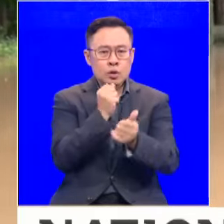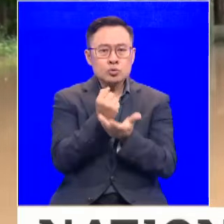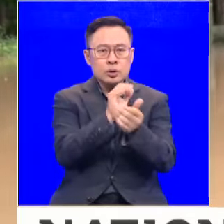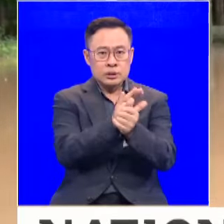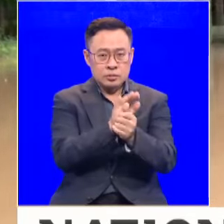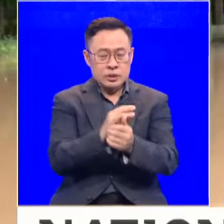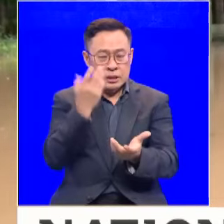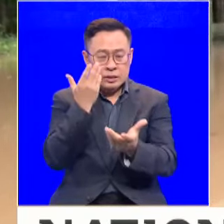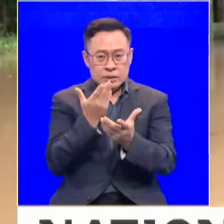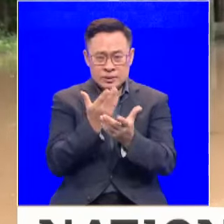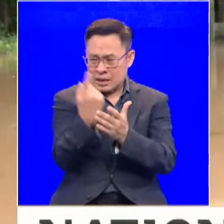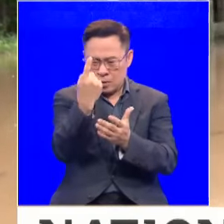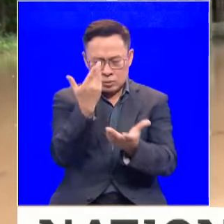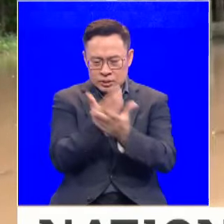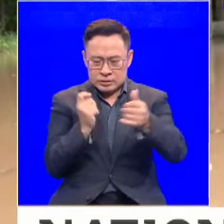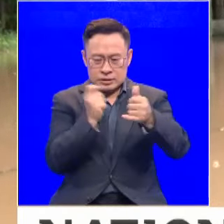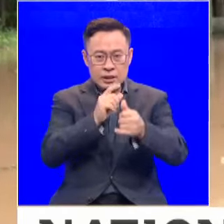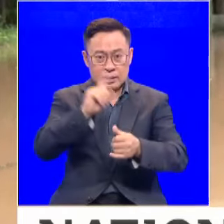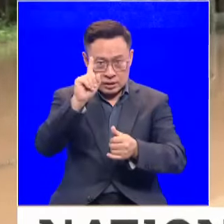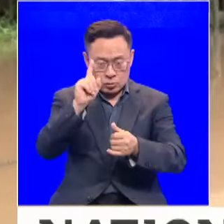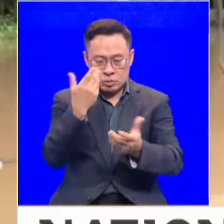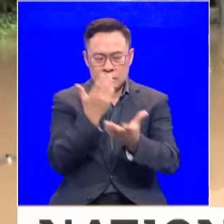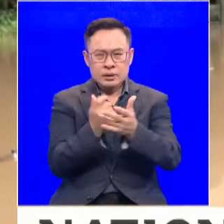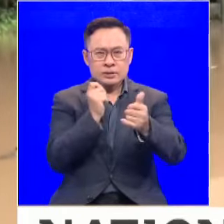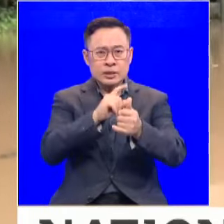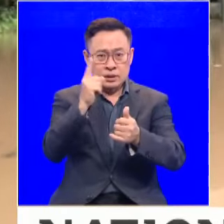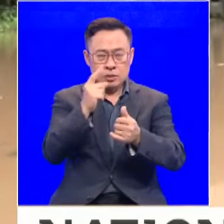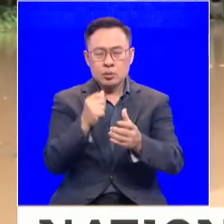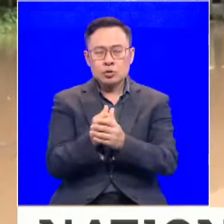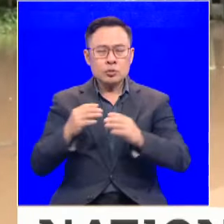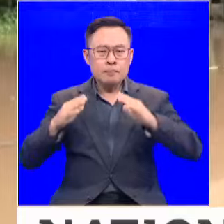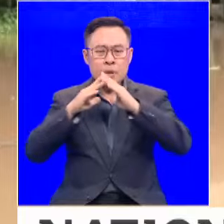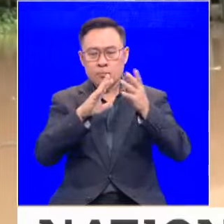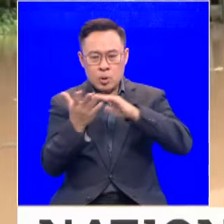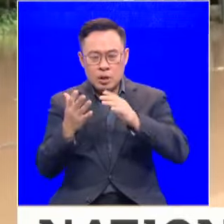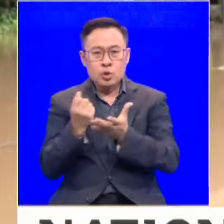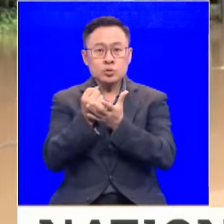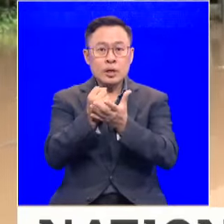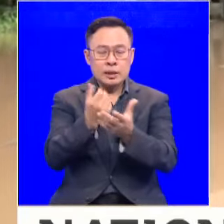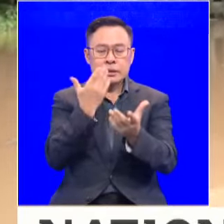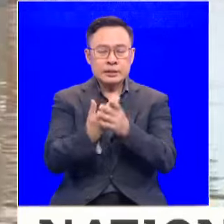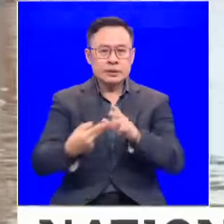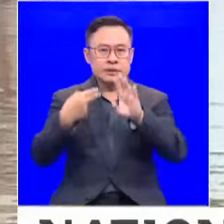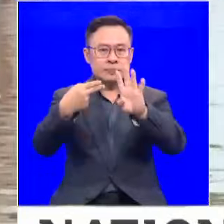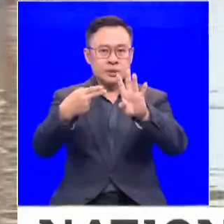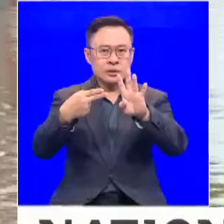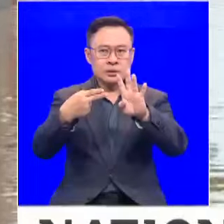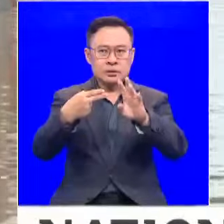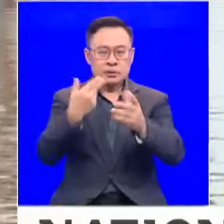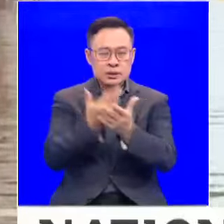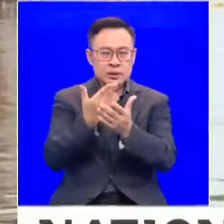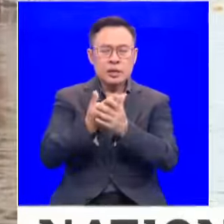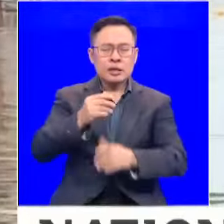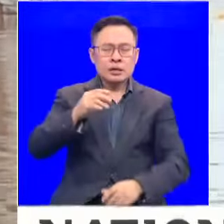ส่วนการซ่อมแซมบ้านอันนี้จะเป็นอีกเกณฑ์นึงหลักเกณฑ์การซ่อมแซมบ้านเนี่ยหลังละไม่เกิน4,500แต่ของ